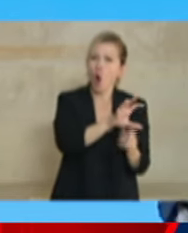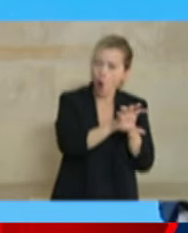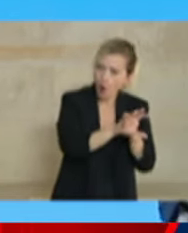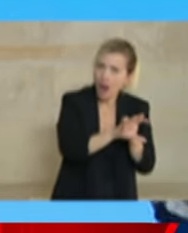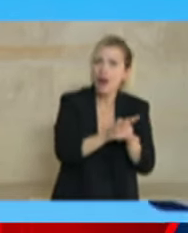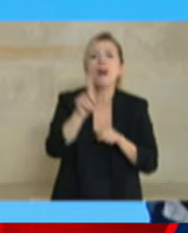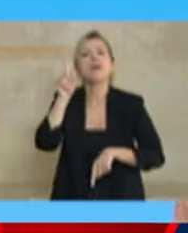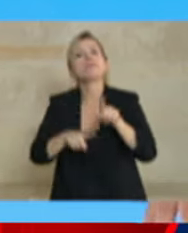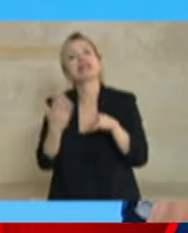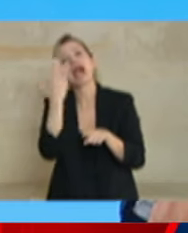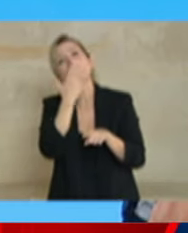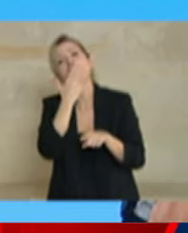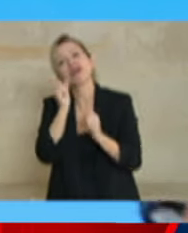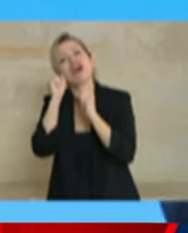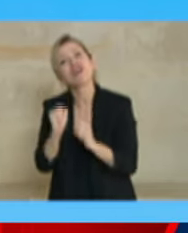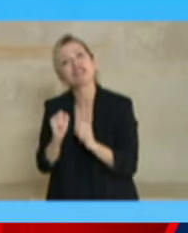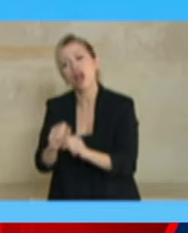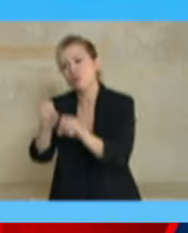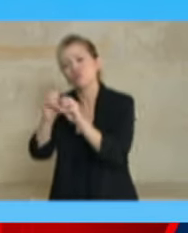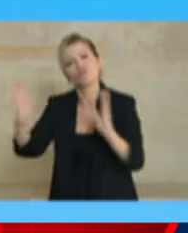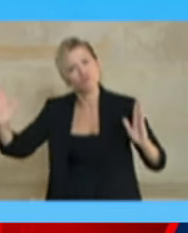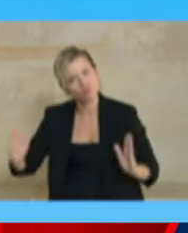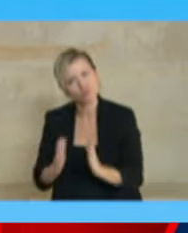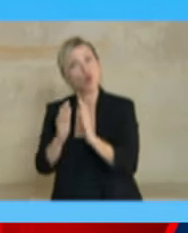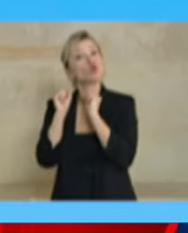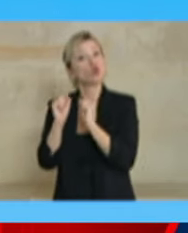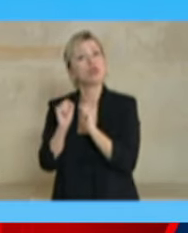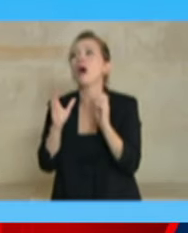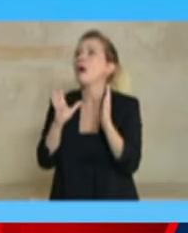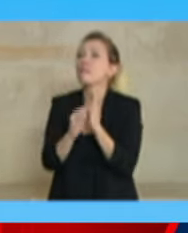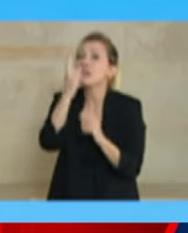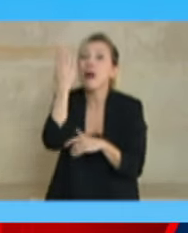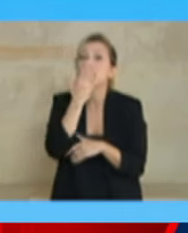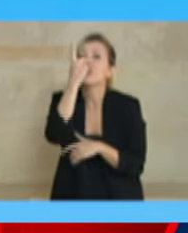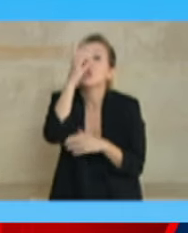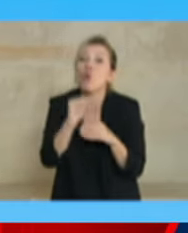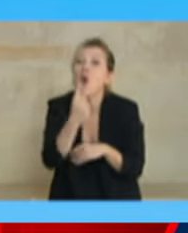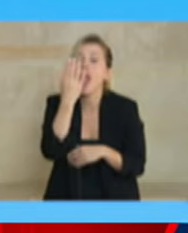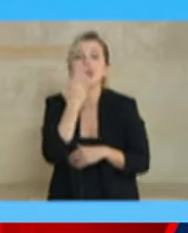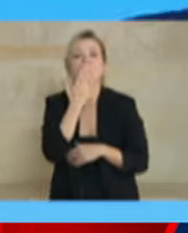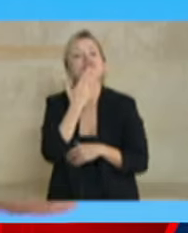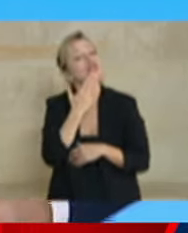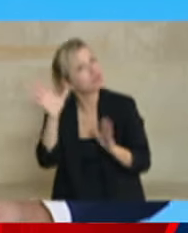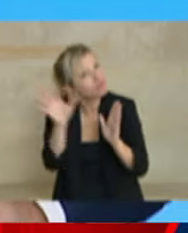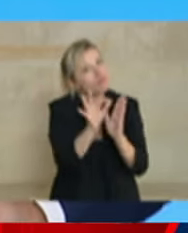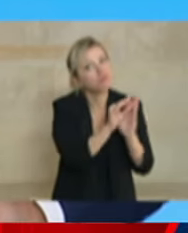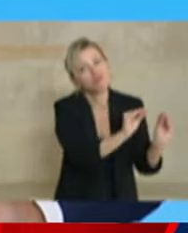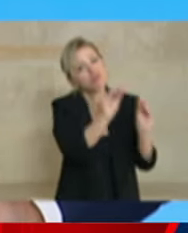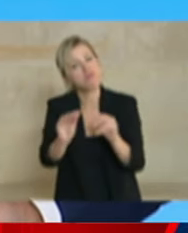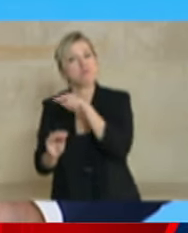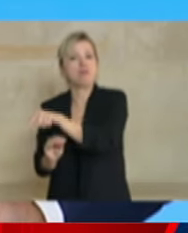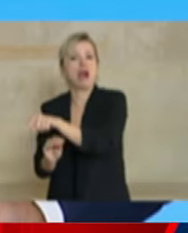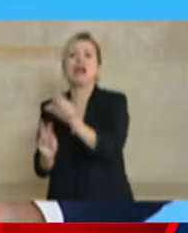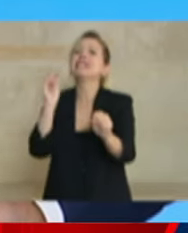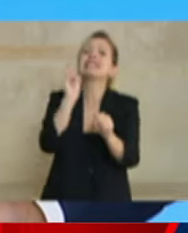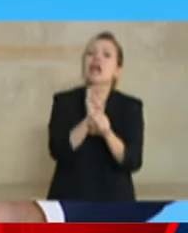τα βασικά μαθήματα, με φυσική παρουσία καθηγητή. Και αυτό μπορούμε να το κάνουμε για ένα παιδί. Μιλάμε για γυμνάσιο για ένα παιδί. Και τα υπόλοιπα μαθήματα, με την